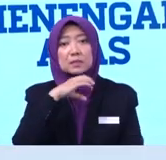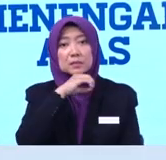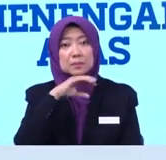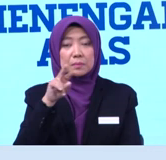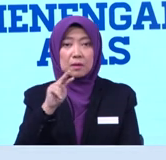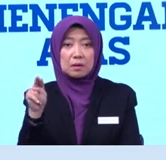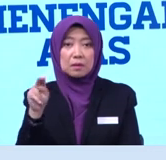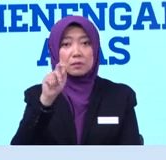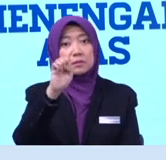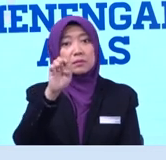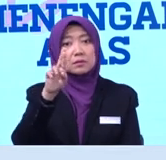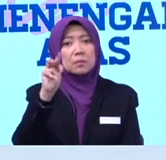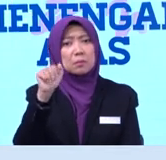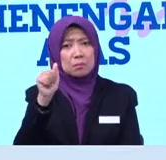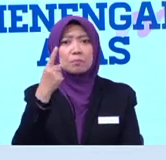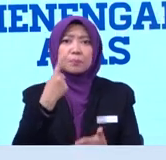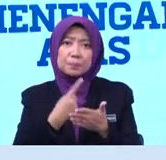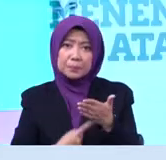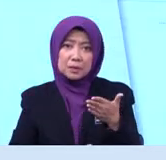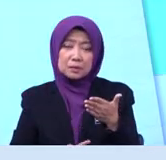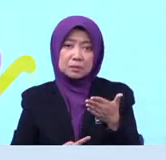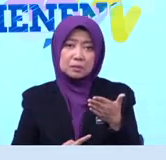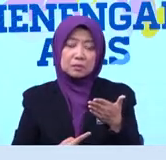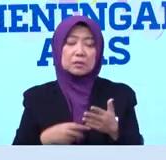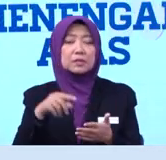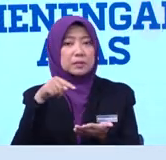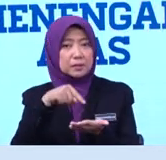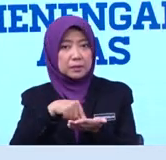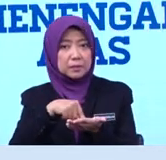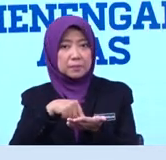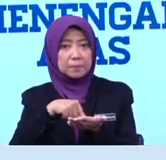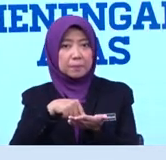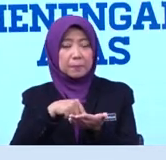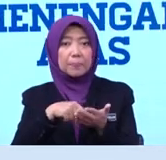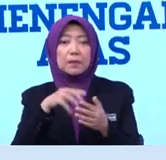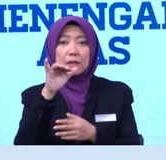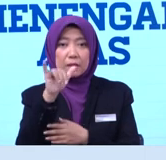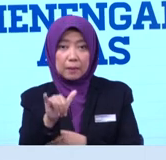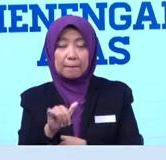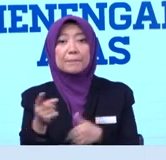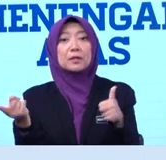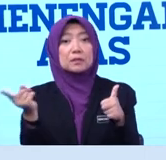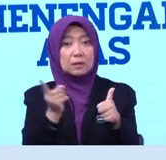termal Oke dan Puncak pencemaran termahal ini adalah yang pertama